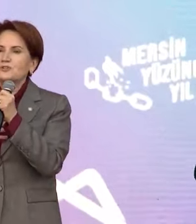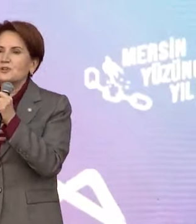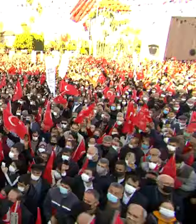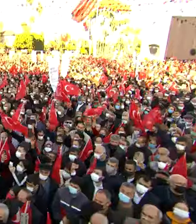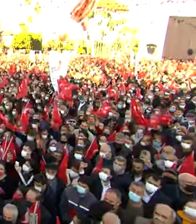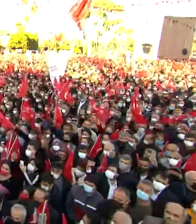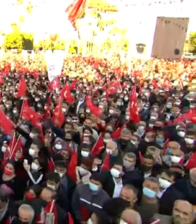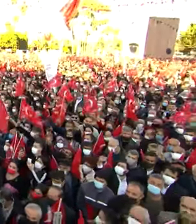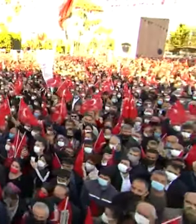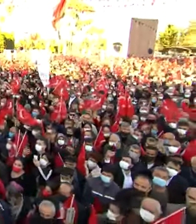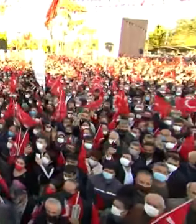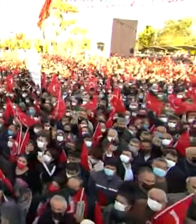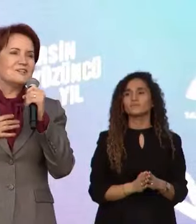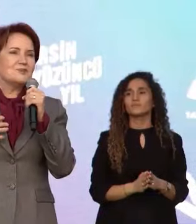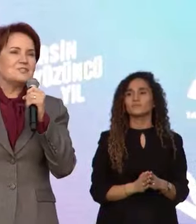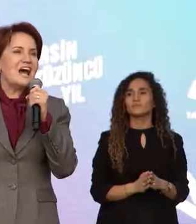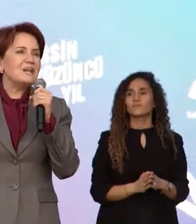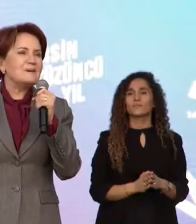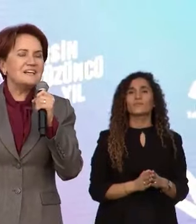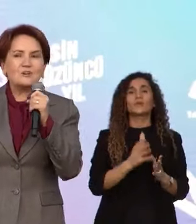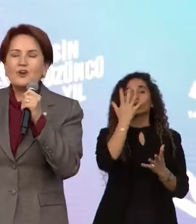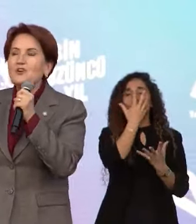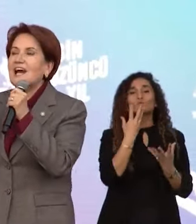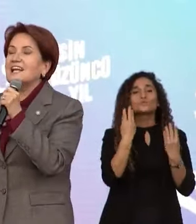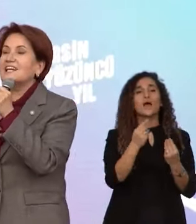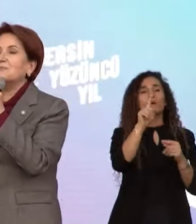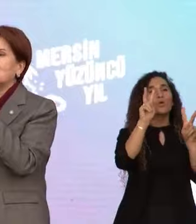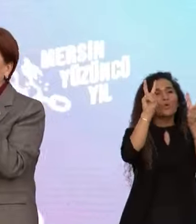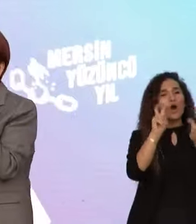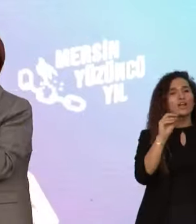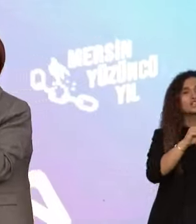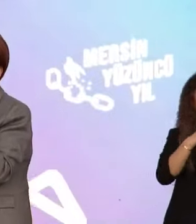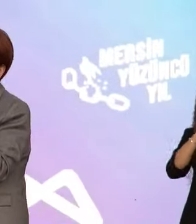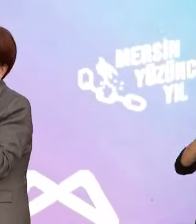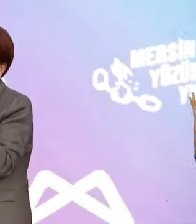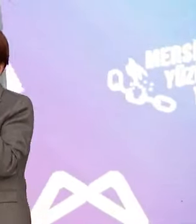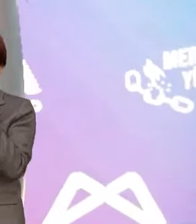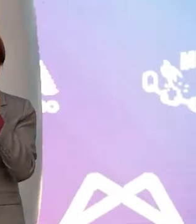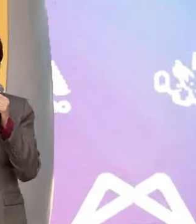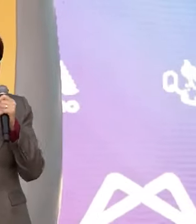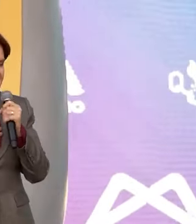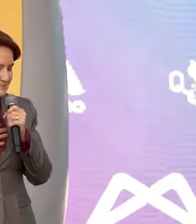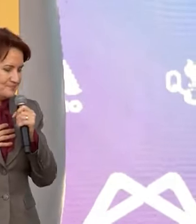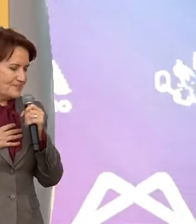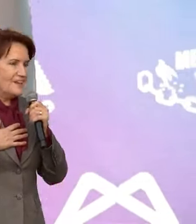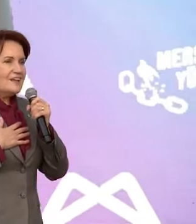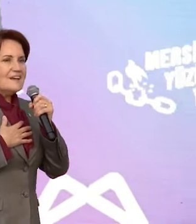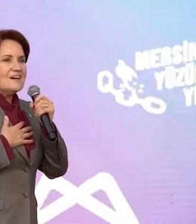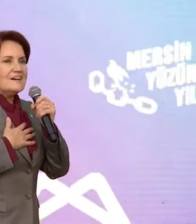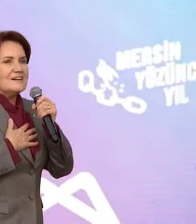onur. Evet, güzel bir konuyla ilgili buradayız. Metro açılışı var.